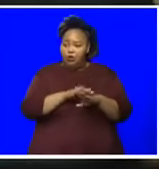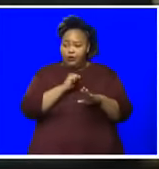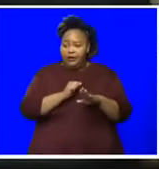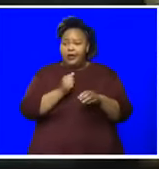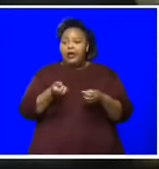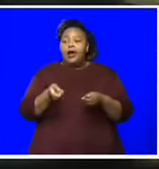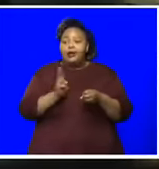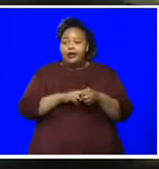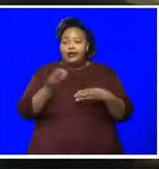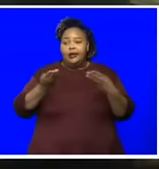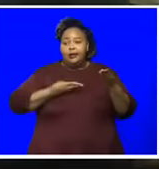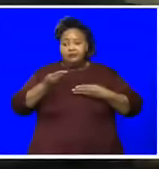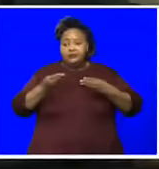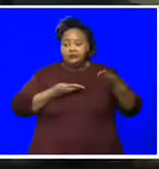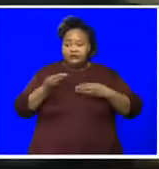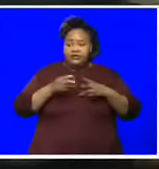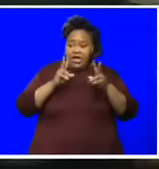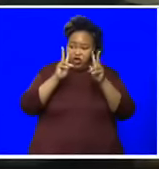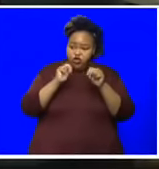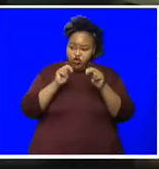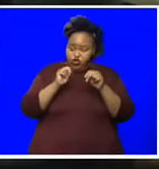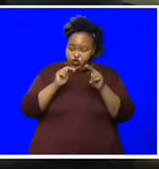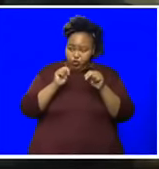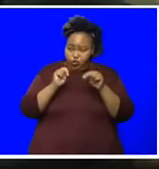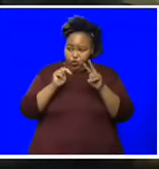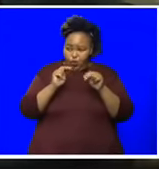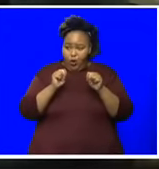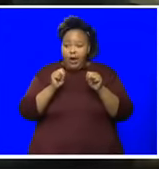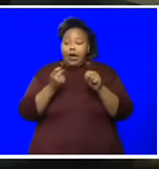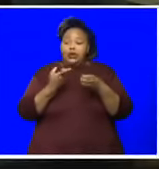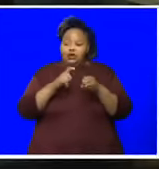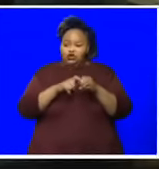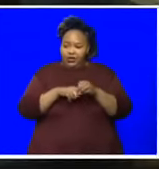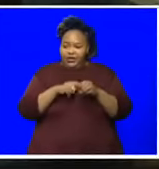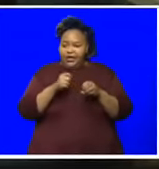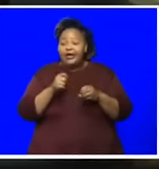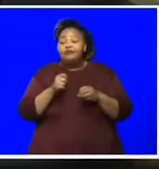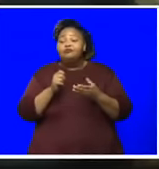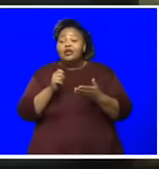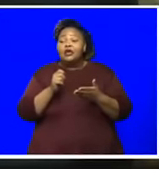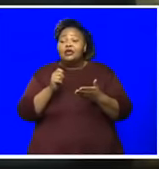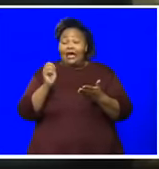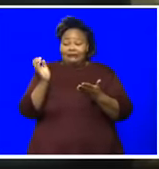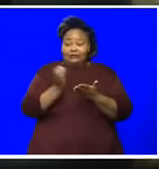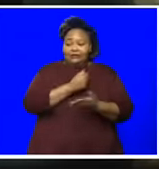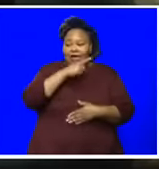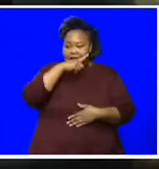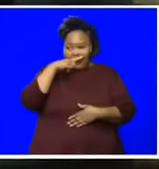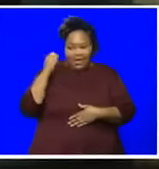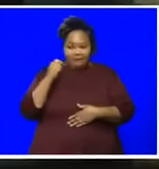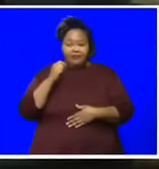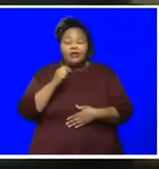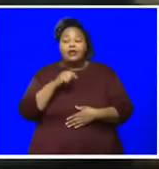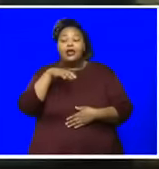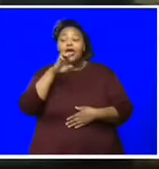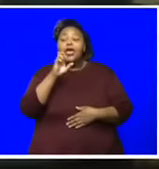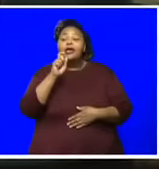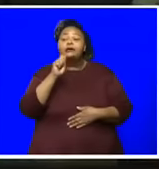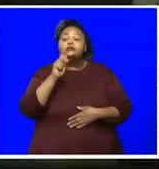exponent mahlanisho siku-process yalokuyibuka lokwami ukuthi ingabe vele kwentekani kwenteka kahle